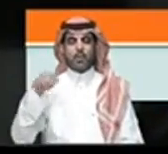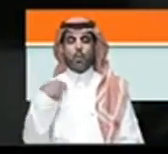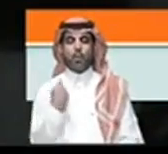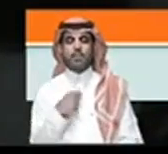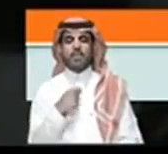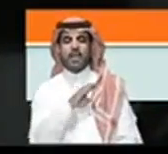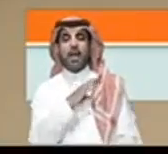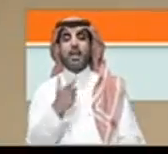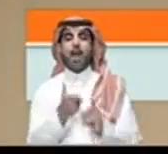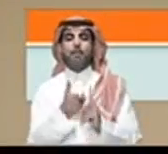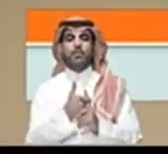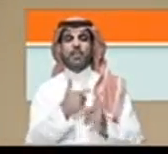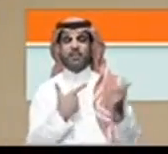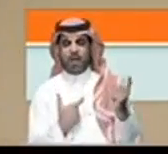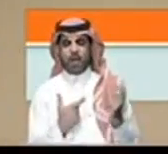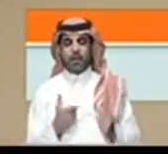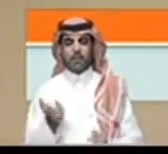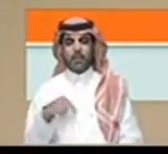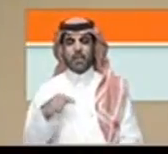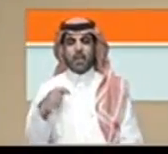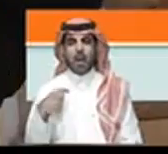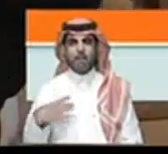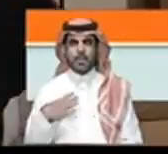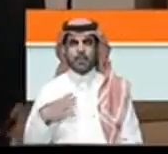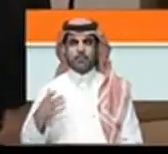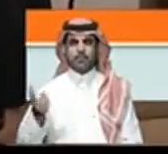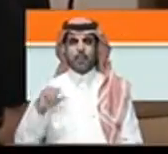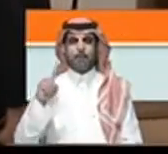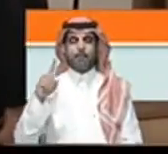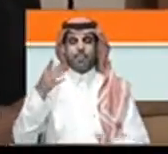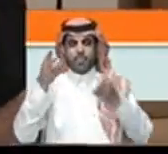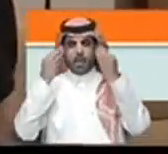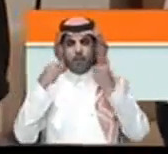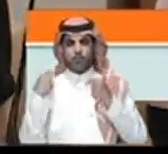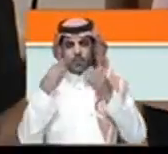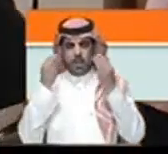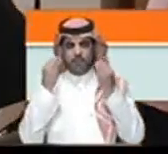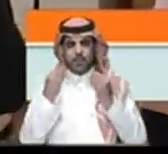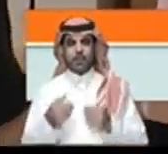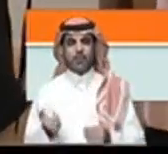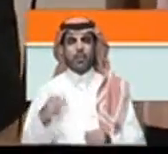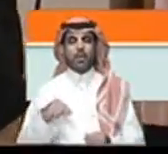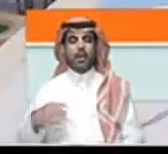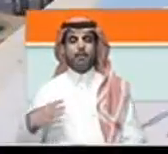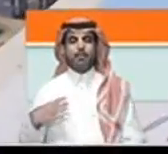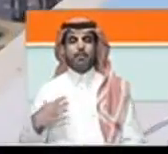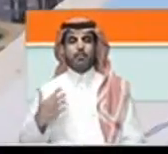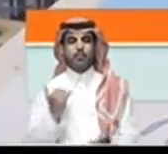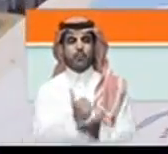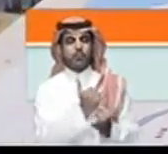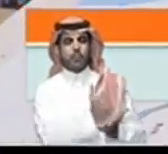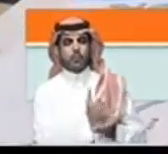سلمان ابن عبد العزيز نائب وزير الدفاع وصاحب السمو الامير بدر بن عبد الله بن فرحان وزير الثقافه وعدد من